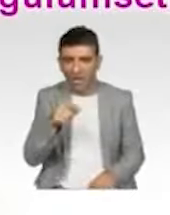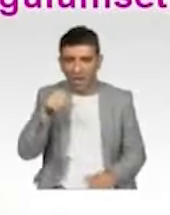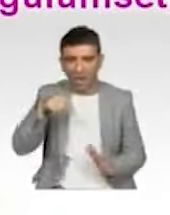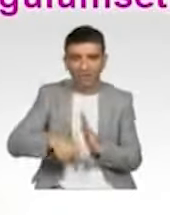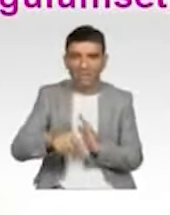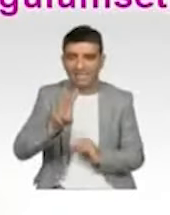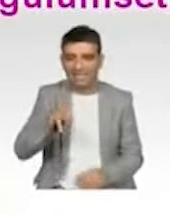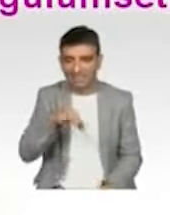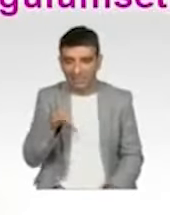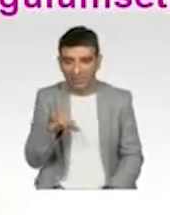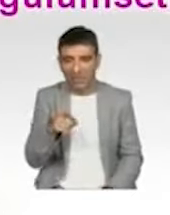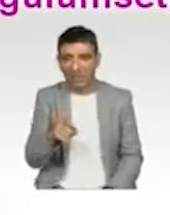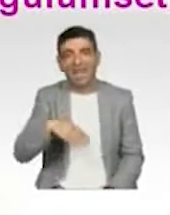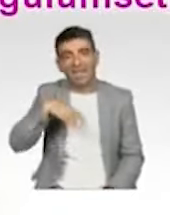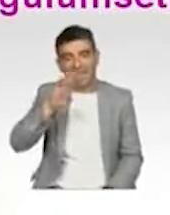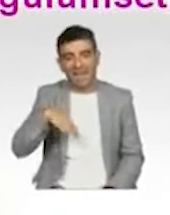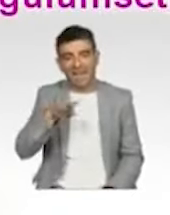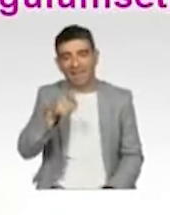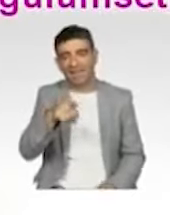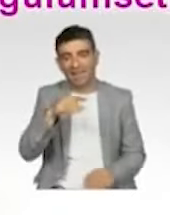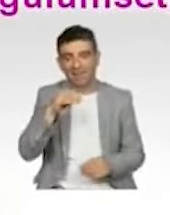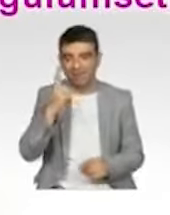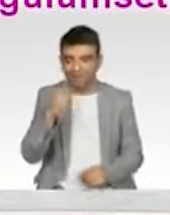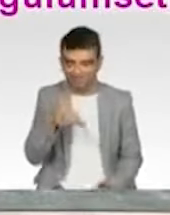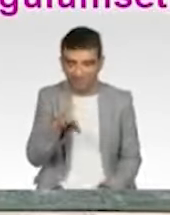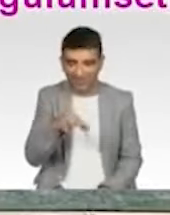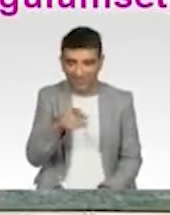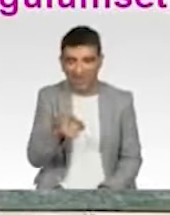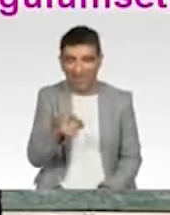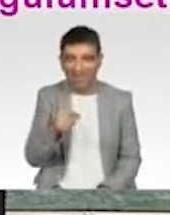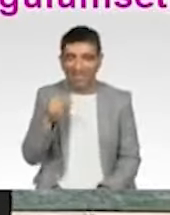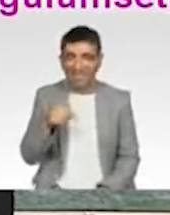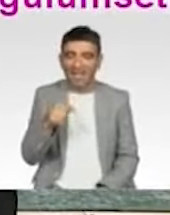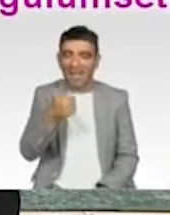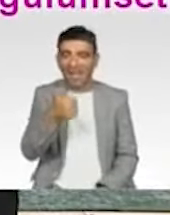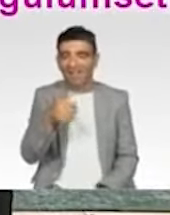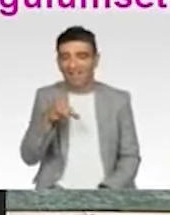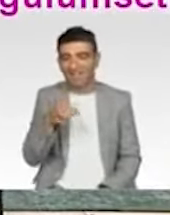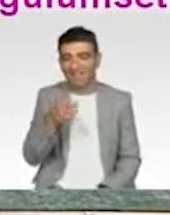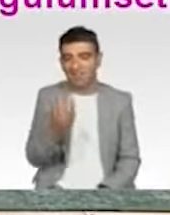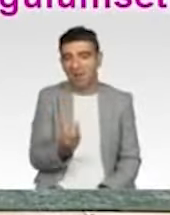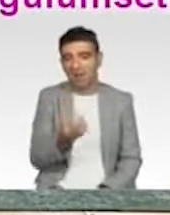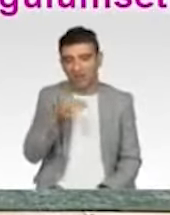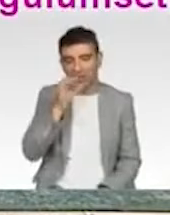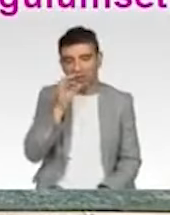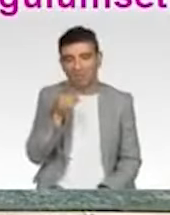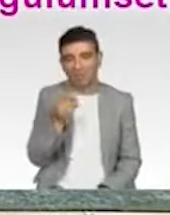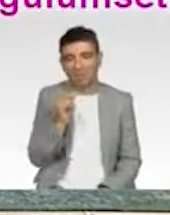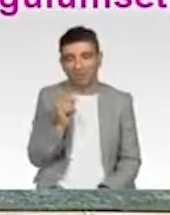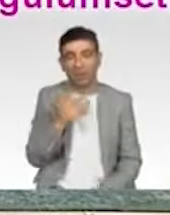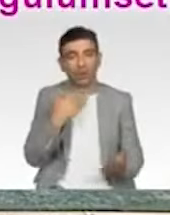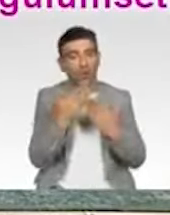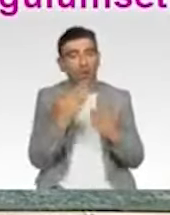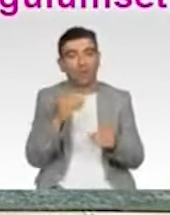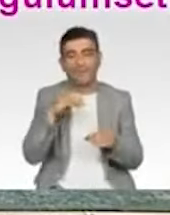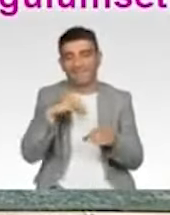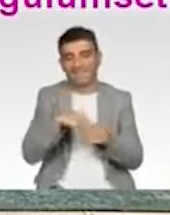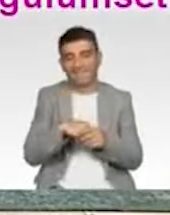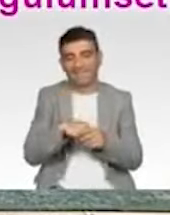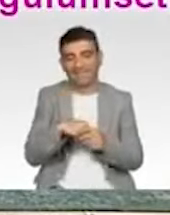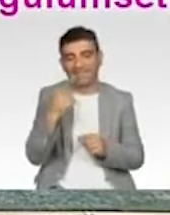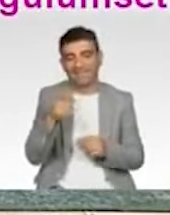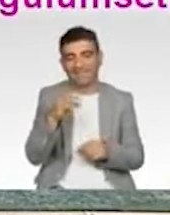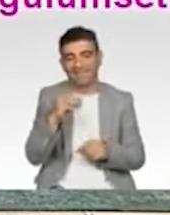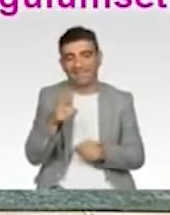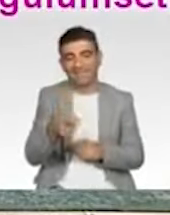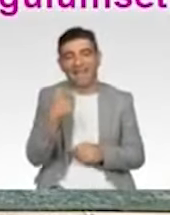çay. Reklam arası bir çay. Bir çay. Şu anda 6 bardak içtim. Bir de çay artık sohbet içeceği olmuş. Hani derler ya, gönül